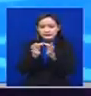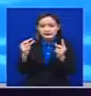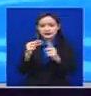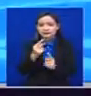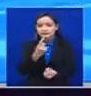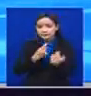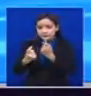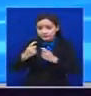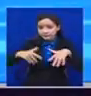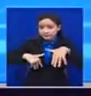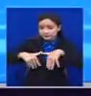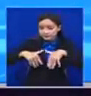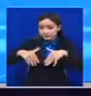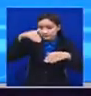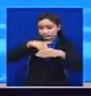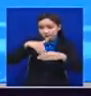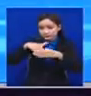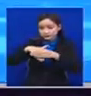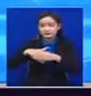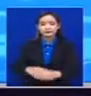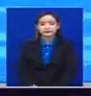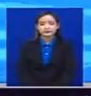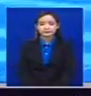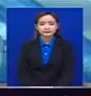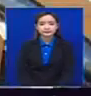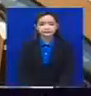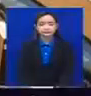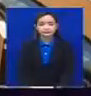ชามติร่วมกับสภาขับเคลื่อนการปฏิรูปประเทศครับ